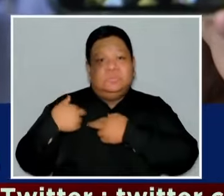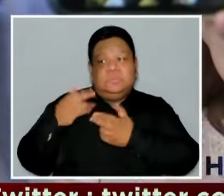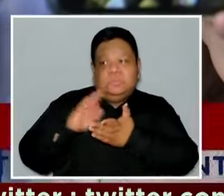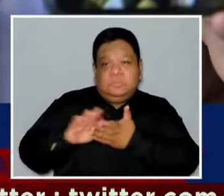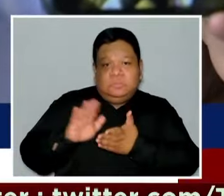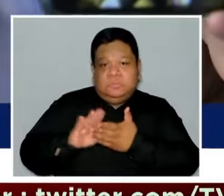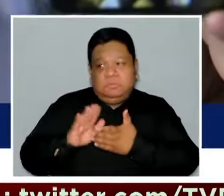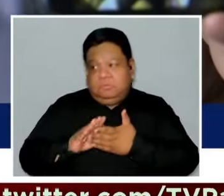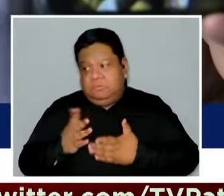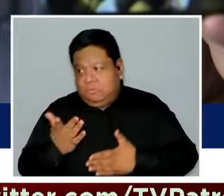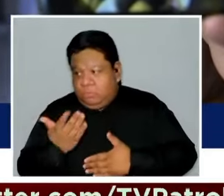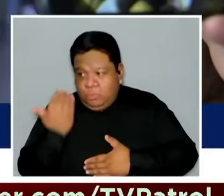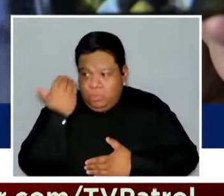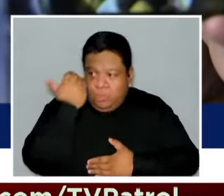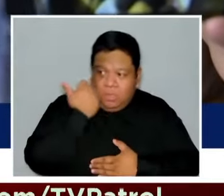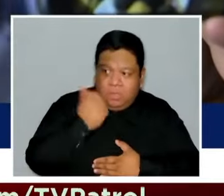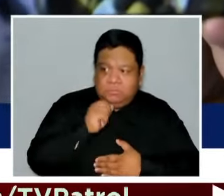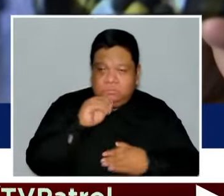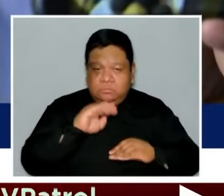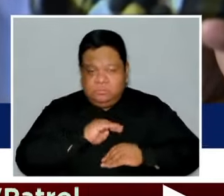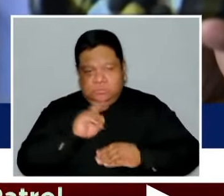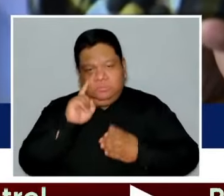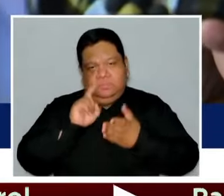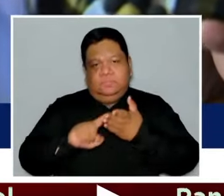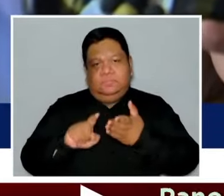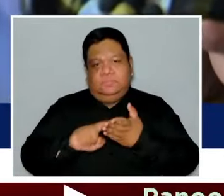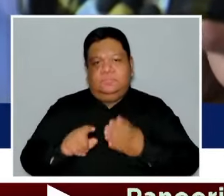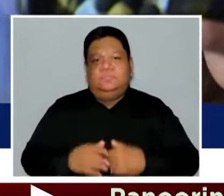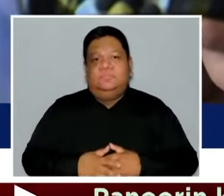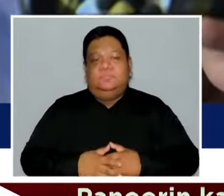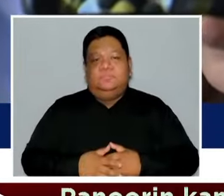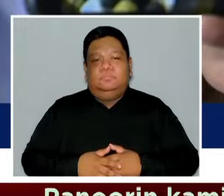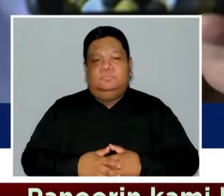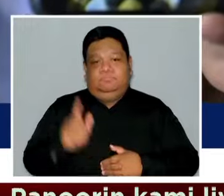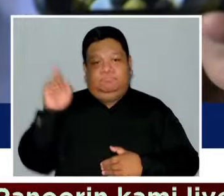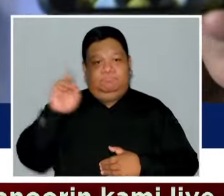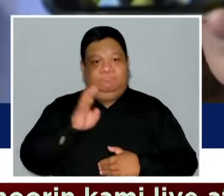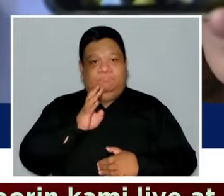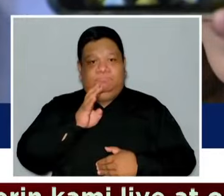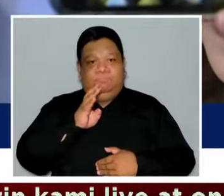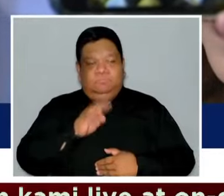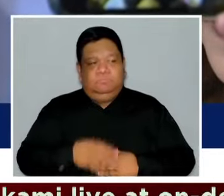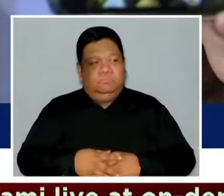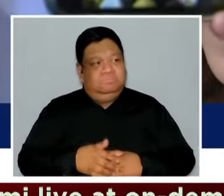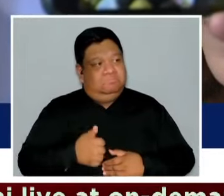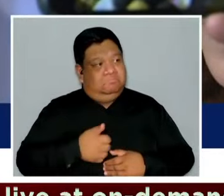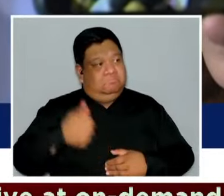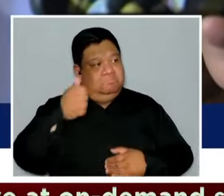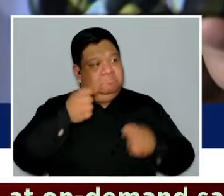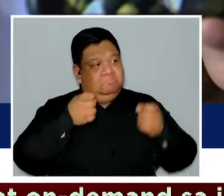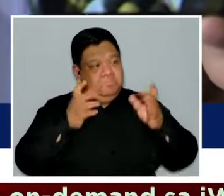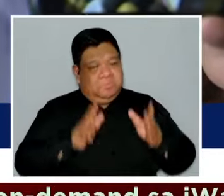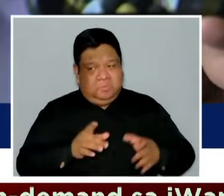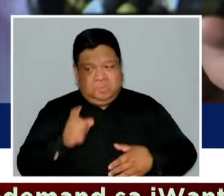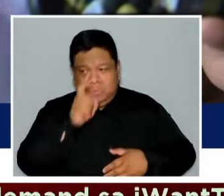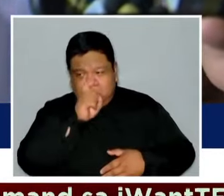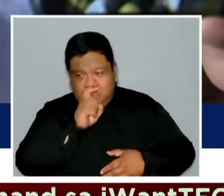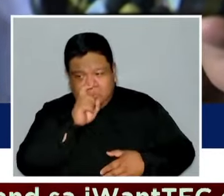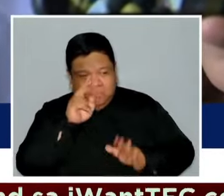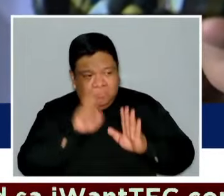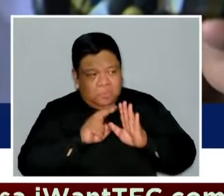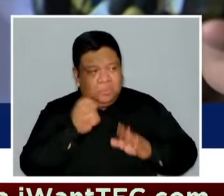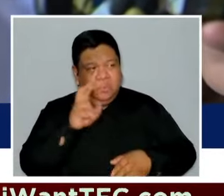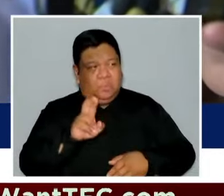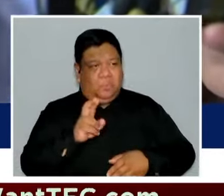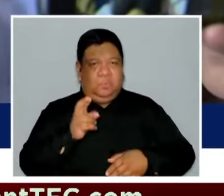ng ating general manager, huwag na nating iintayin, no, kung fresh ba tong video or luma na ito. Total, we